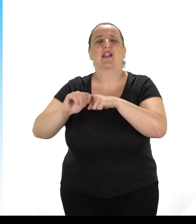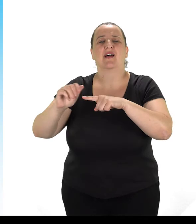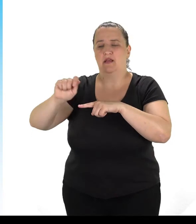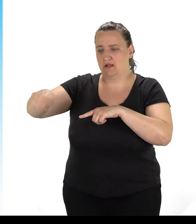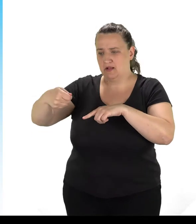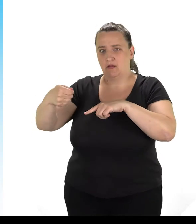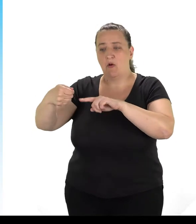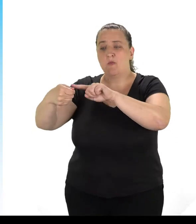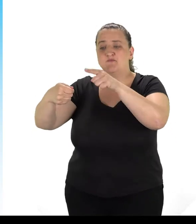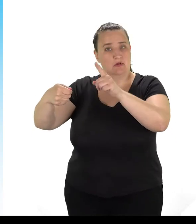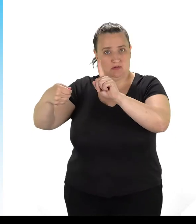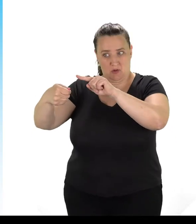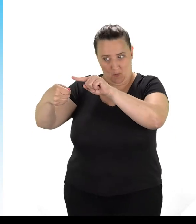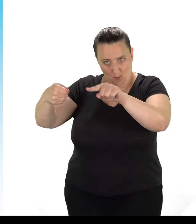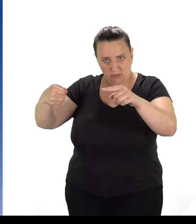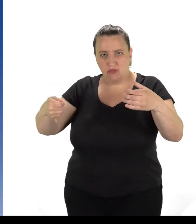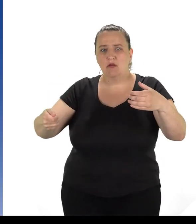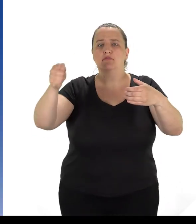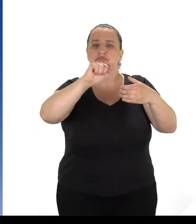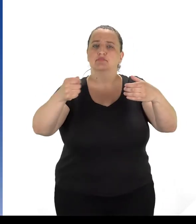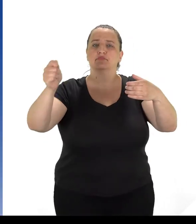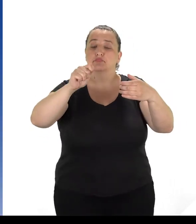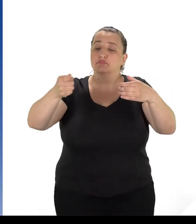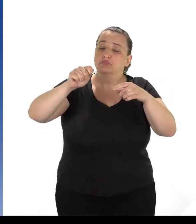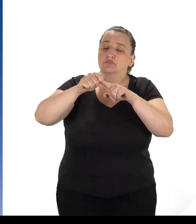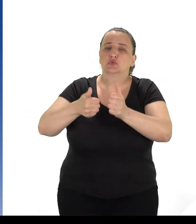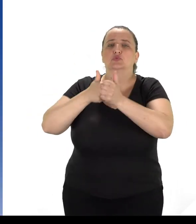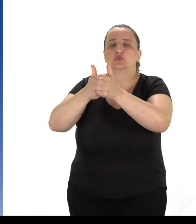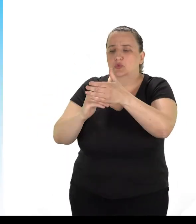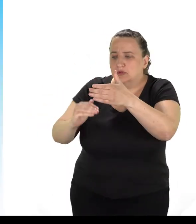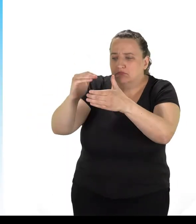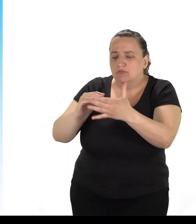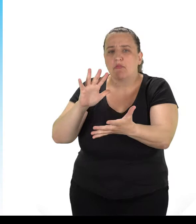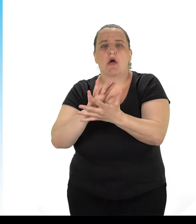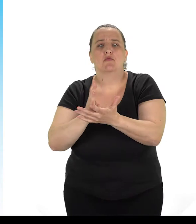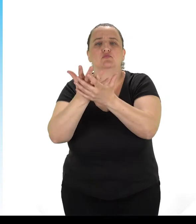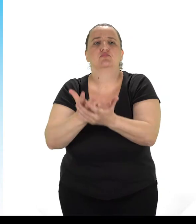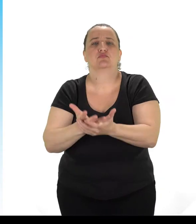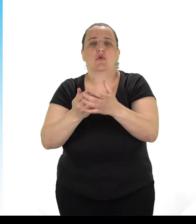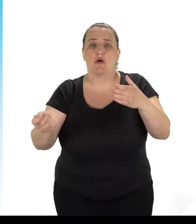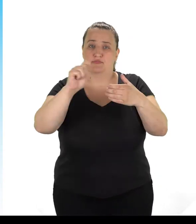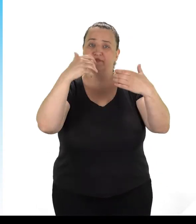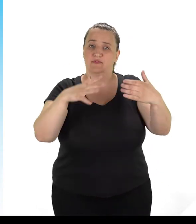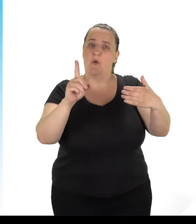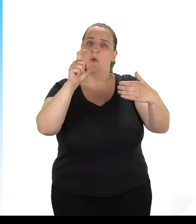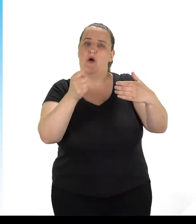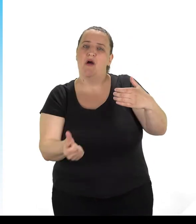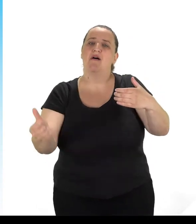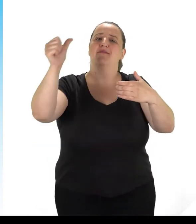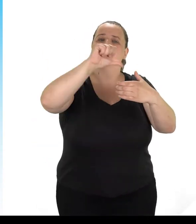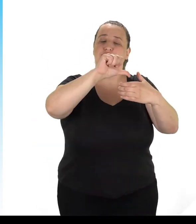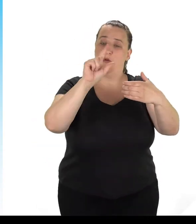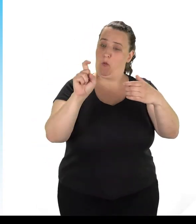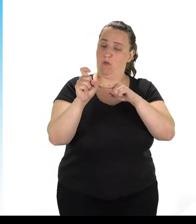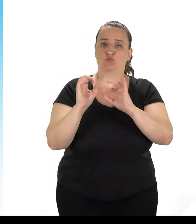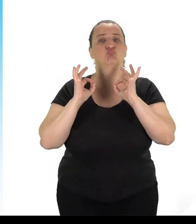pour une mesure rase de poudre. Versez d'abord l'eau, puis la poudre. Utilisez l'eau froide du